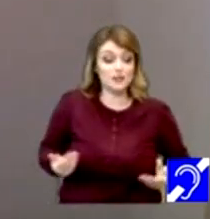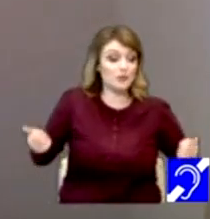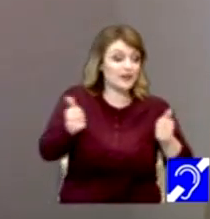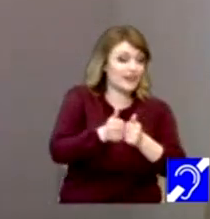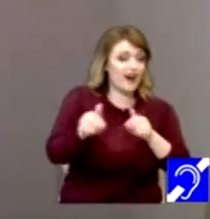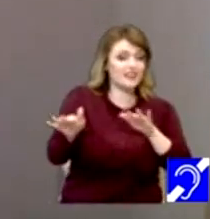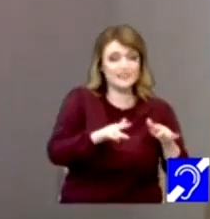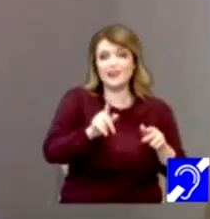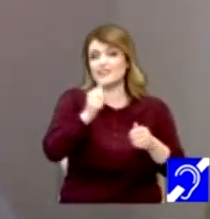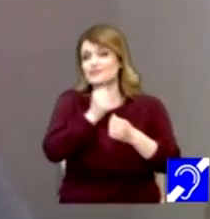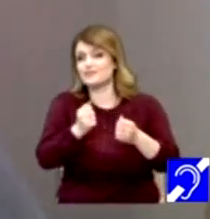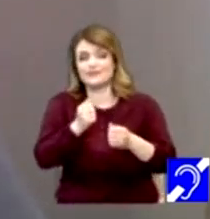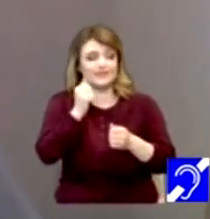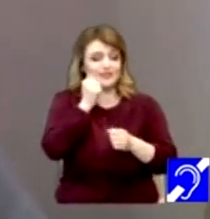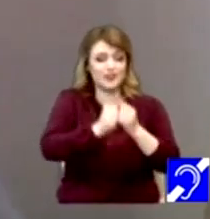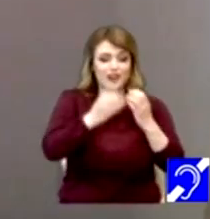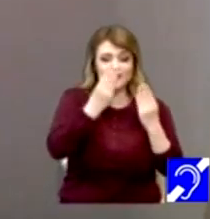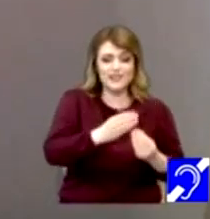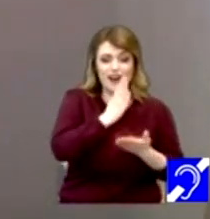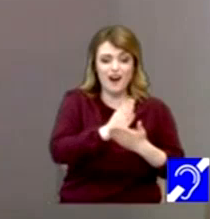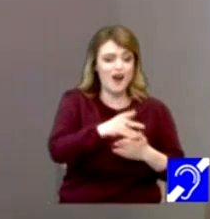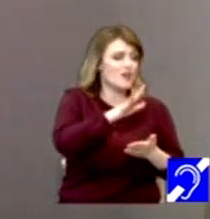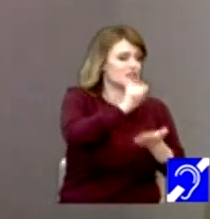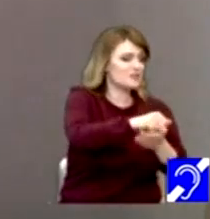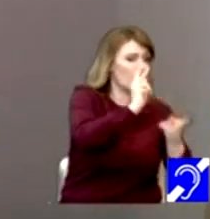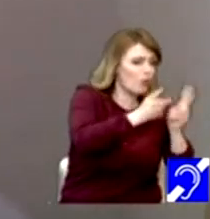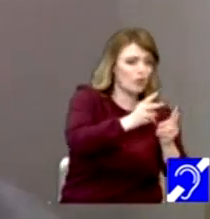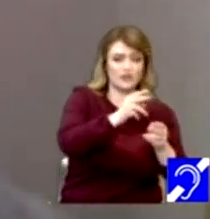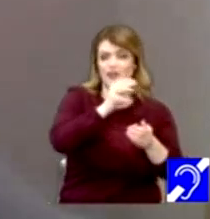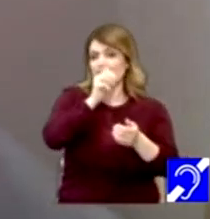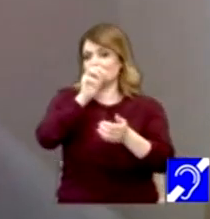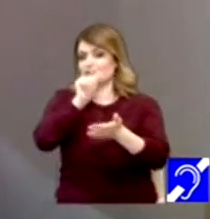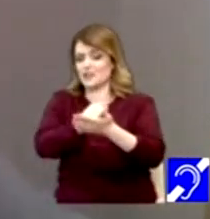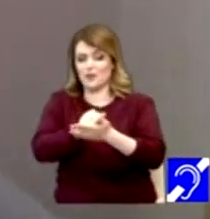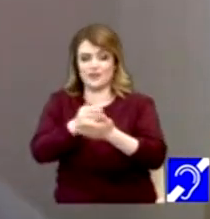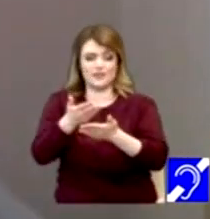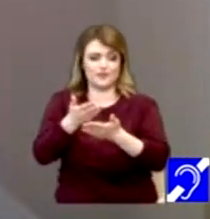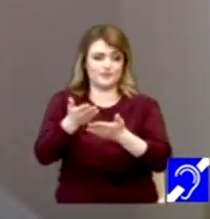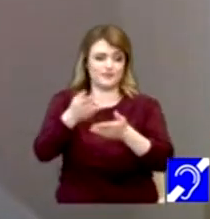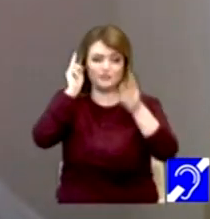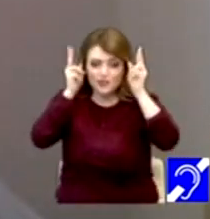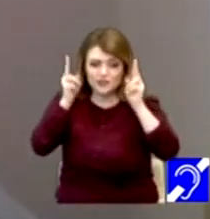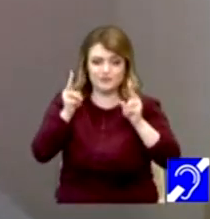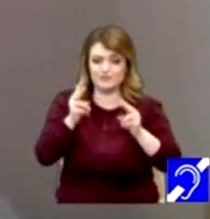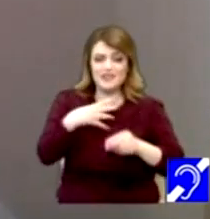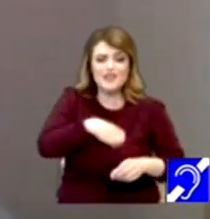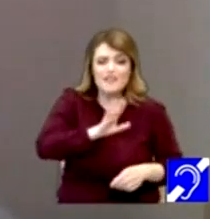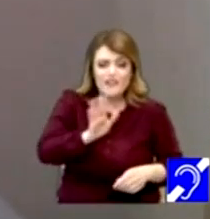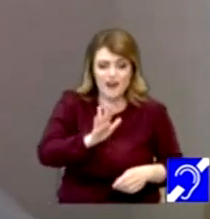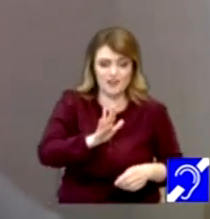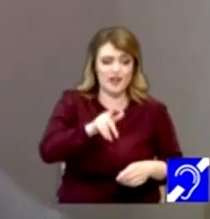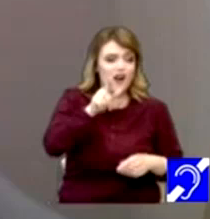da, nu contează fiind artist sau fiind bucătar, lumea este interesată față de acest